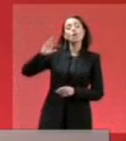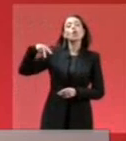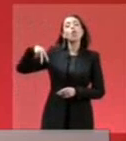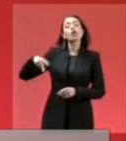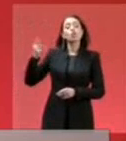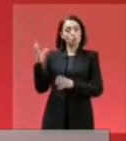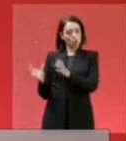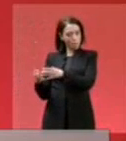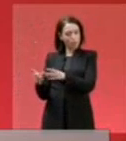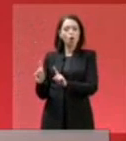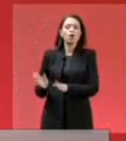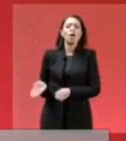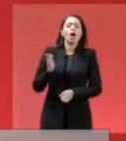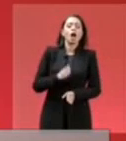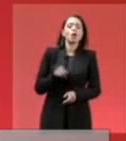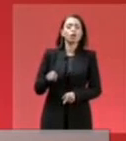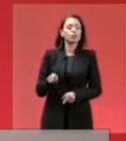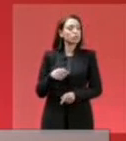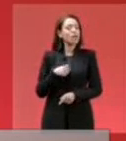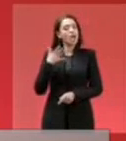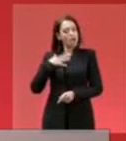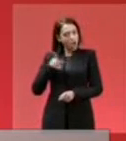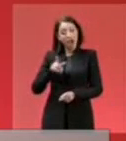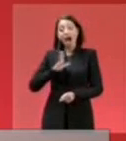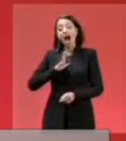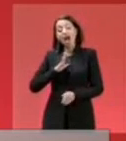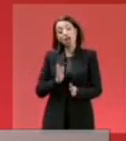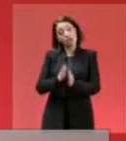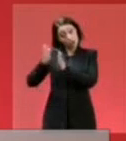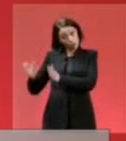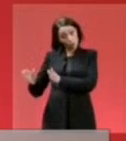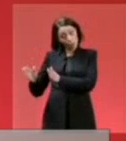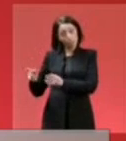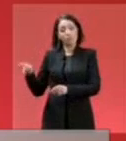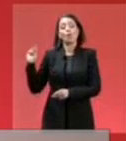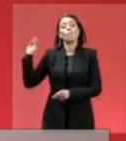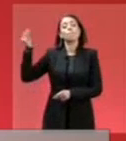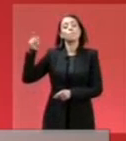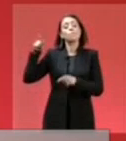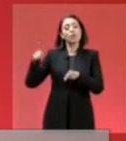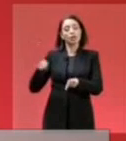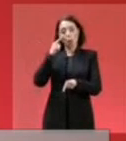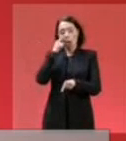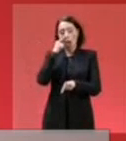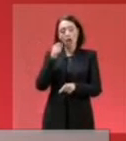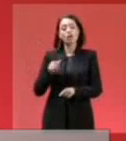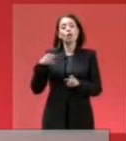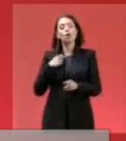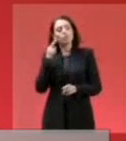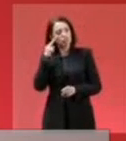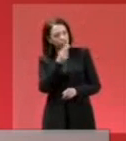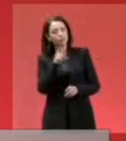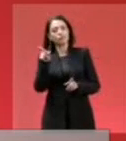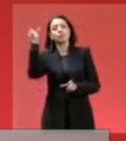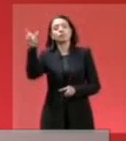Κόμματος, που δεν είναι άλλος από τον ανθέληνα βαβαρό πολιτικό κύριο Βέμπε, τον οπαδό του κύριου